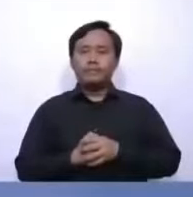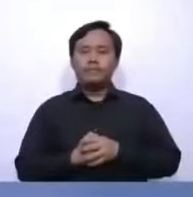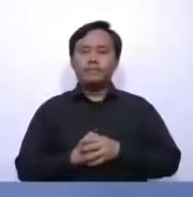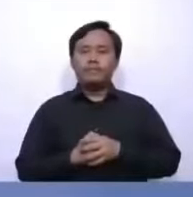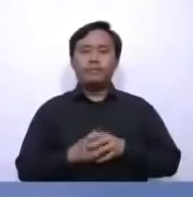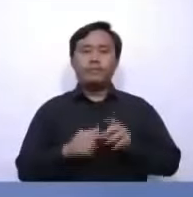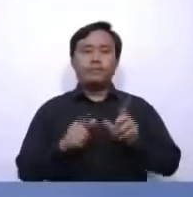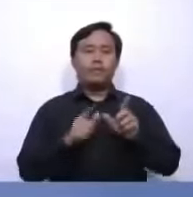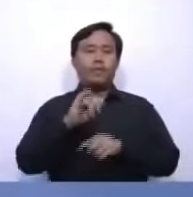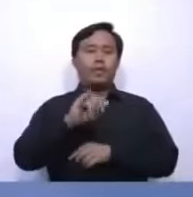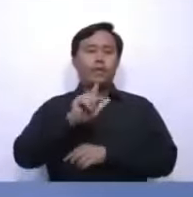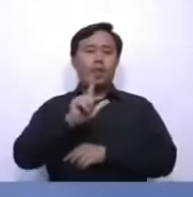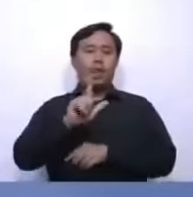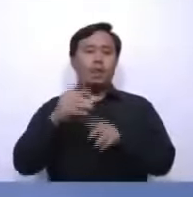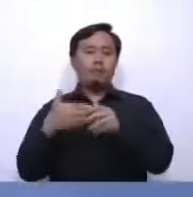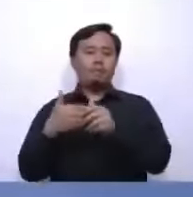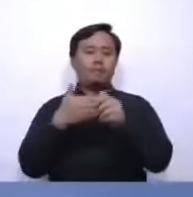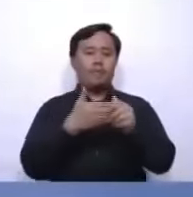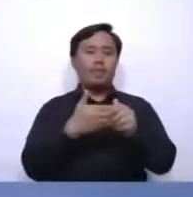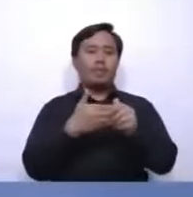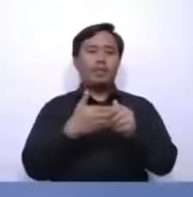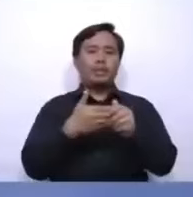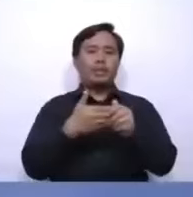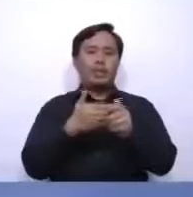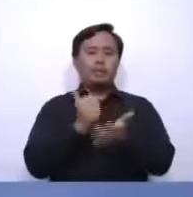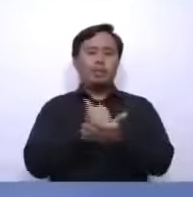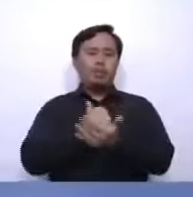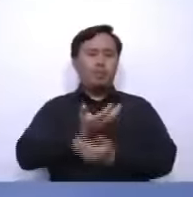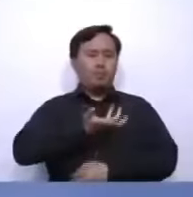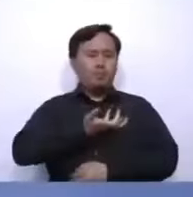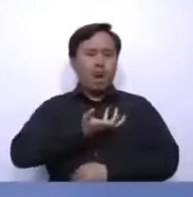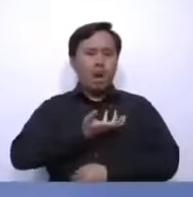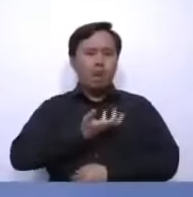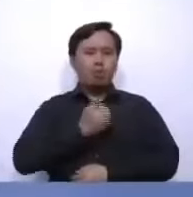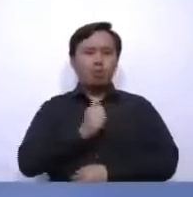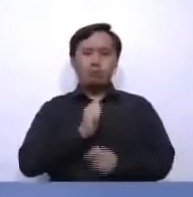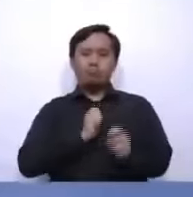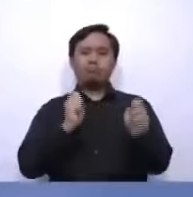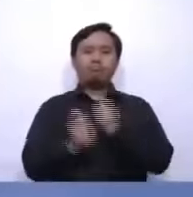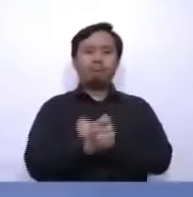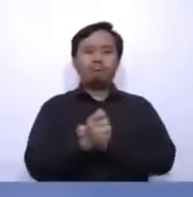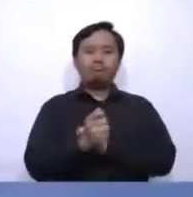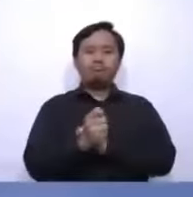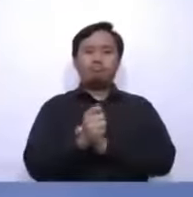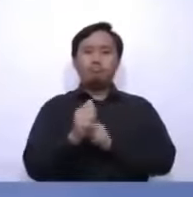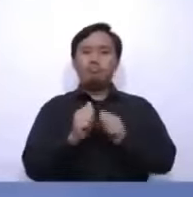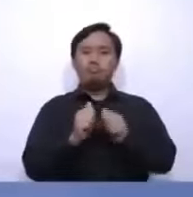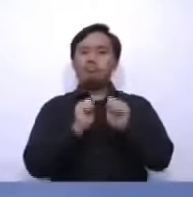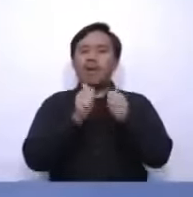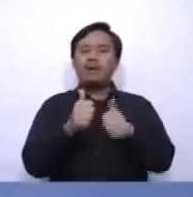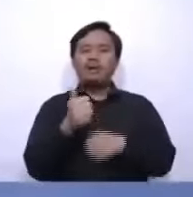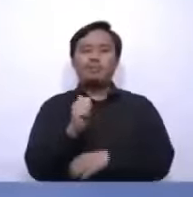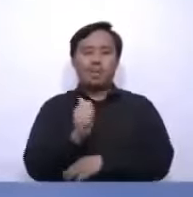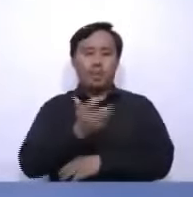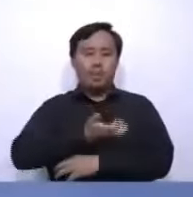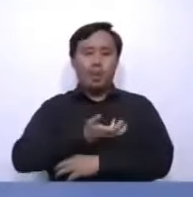pemimpin itu ada kemauan yang jelas bagaimana pelayanan publik ini lebih baik, maka